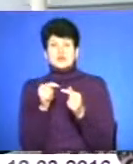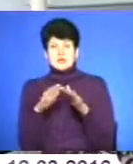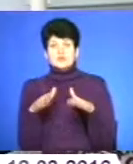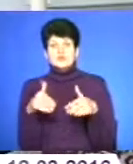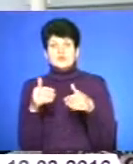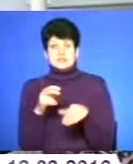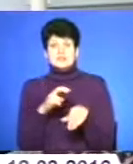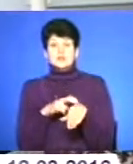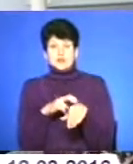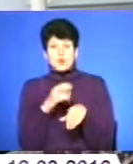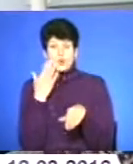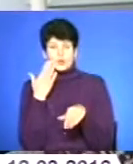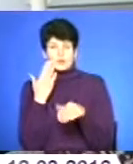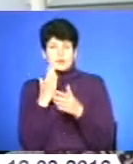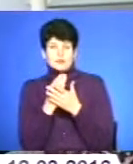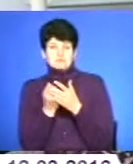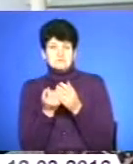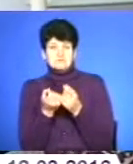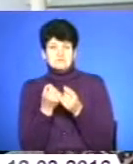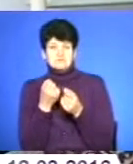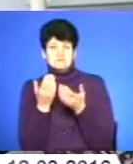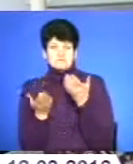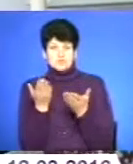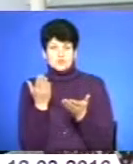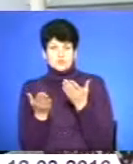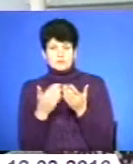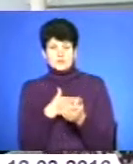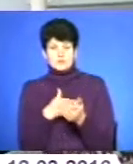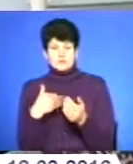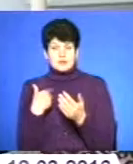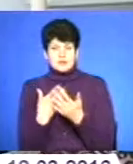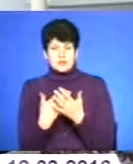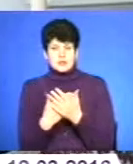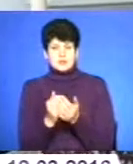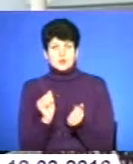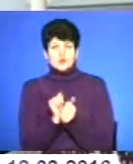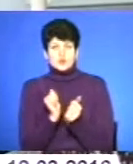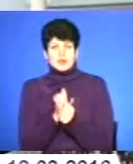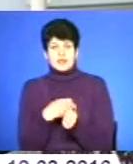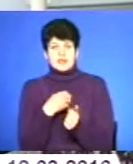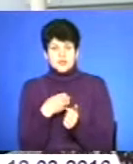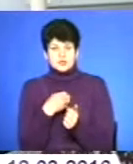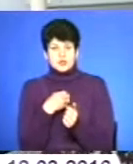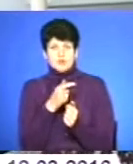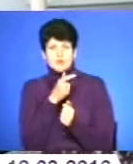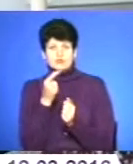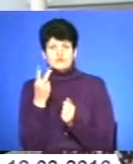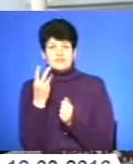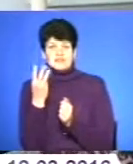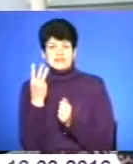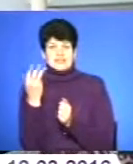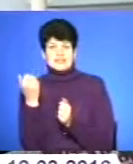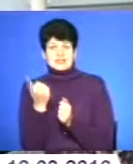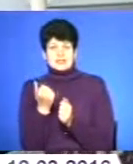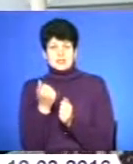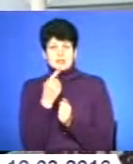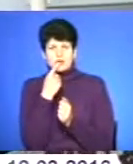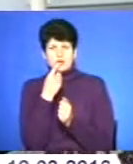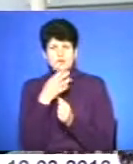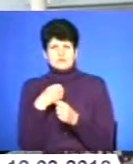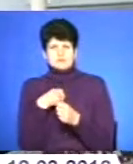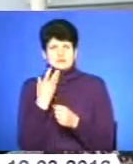лікаря, коли є в неї якісь підозри на туберкульоз, такі як, наприклад, сухий кашель протягом 2-3 тижнів, який триває,